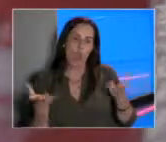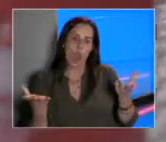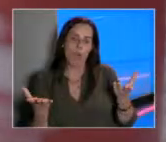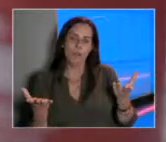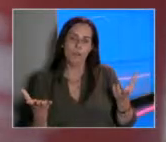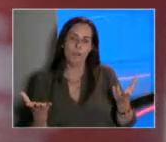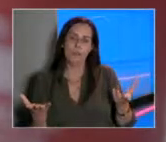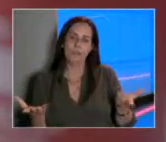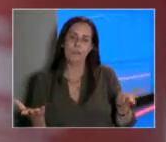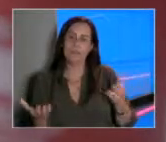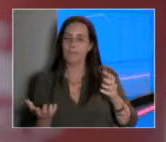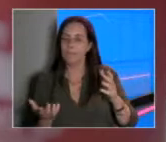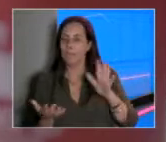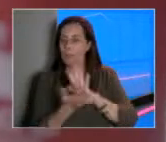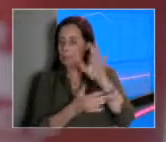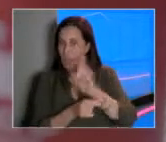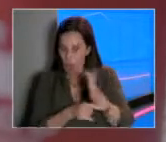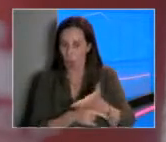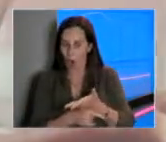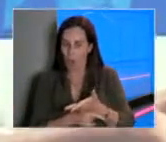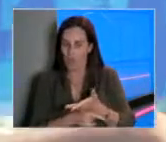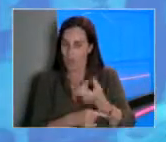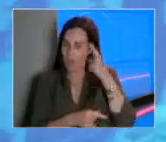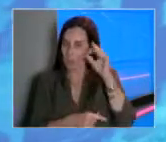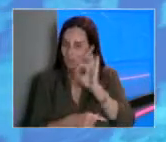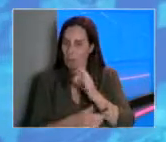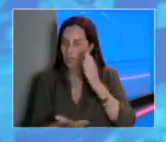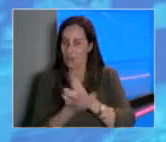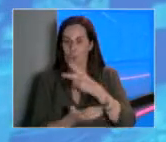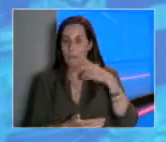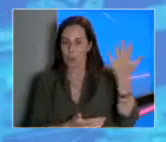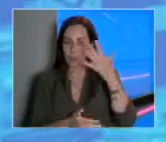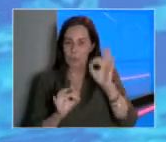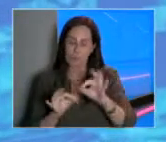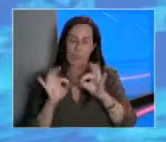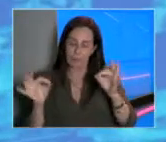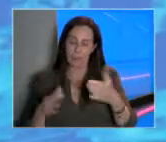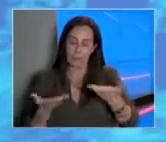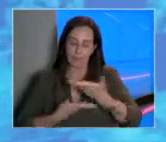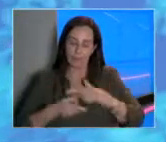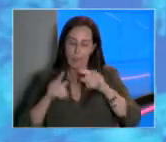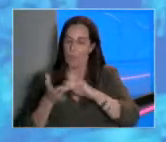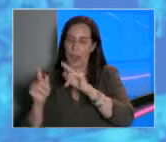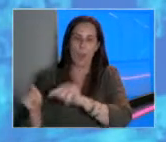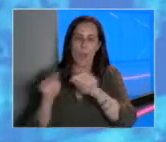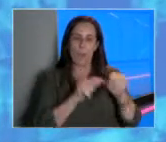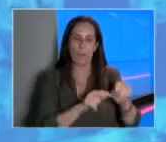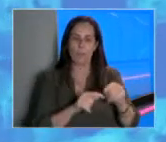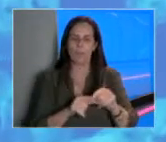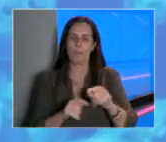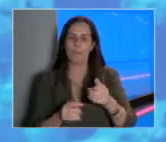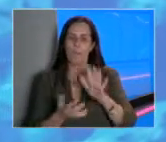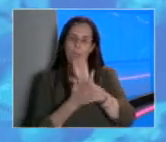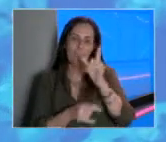לקשור כתרים למשרד התחבורה, כאשר 15 דקות, המיזם שלכם שקיים כבר הרבה שנים, בעצם יצא לפועל ויאפשר לנו להגיע ממקום למקום בנסיעה